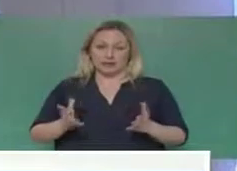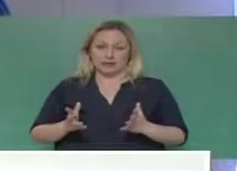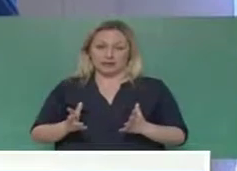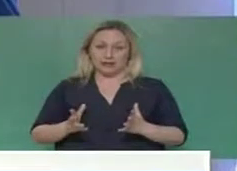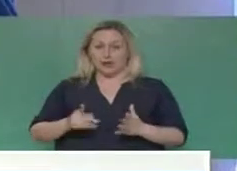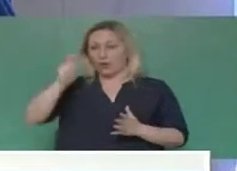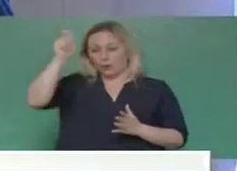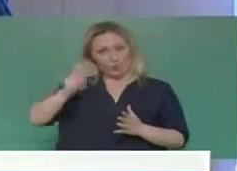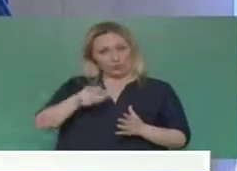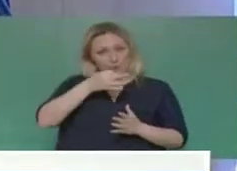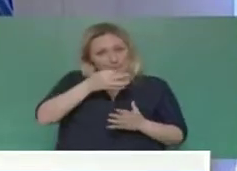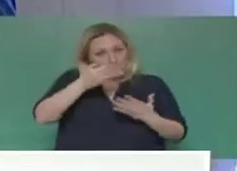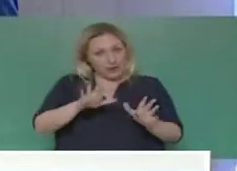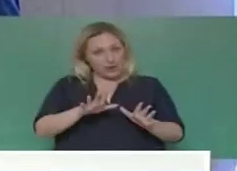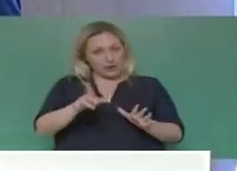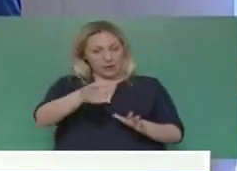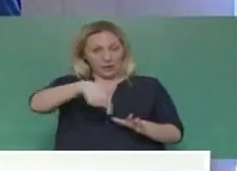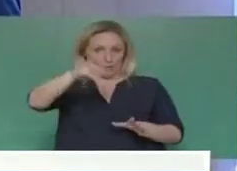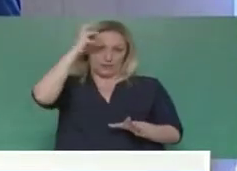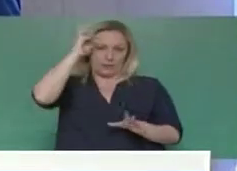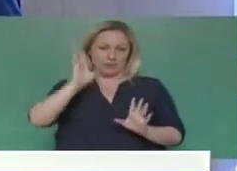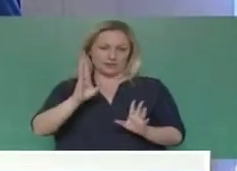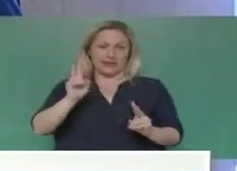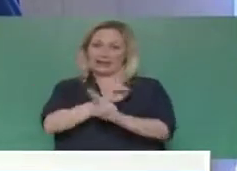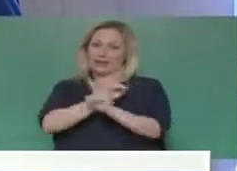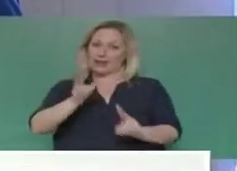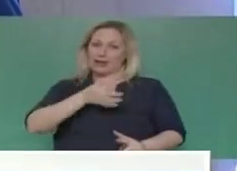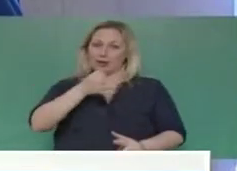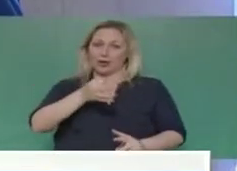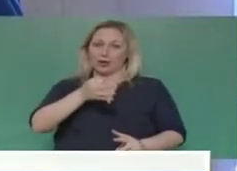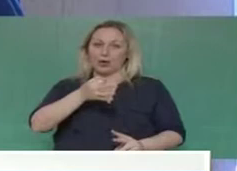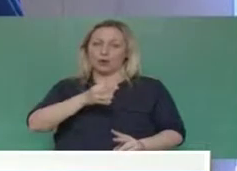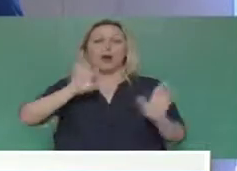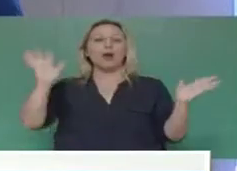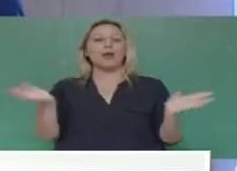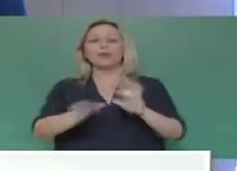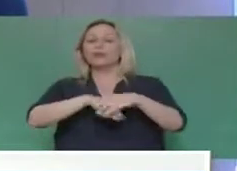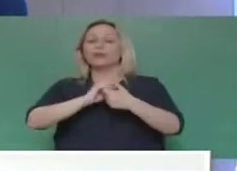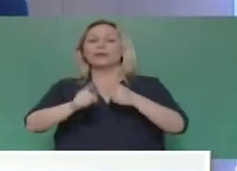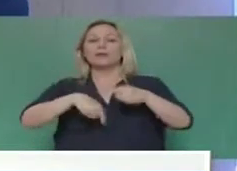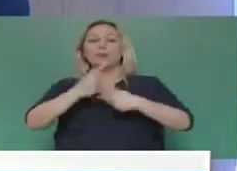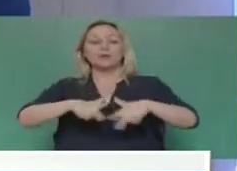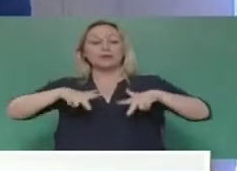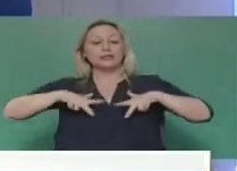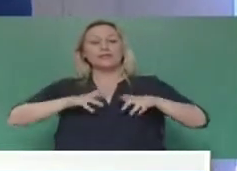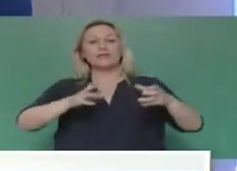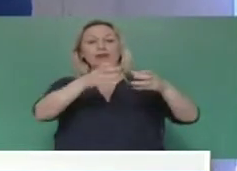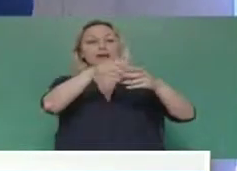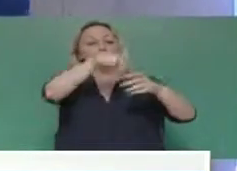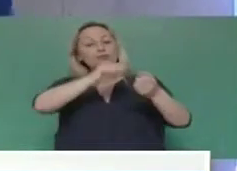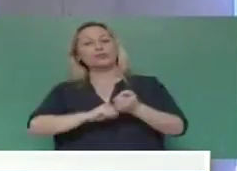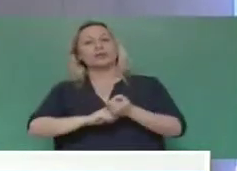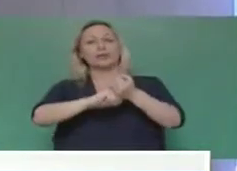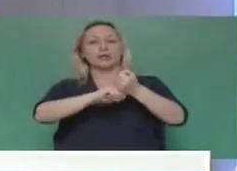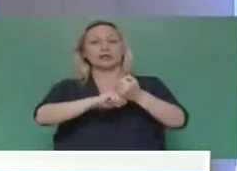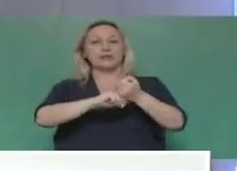έχει πει ο Δήμαρχος, έτσι, να μην ξεχνιόμαστε. Καθαρά. Είναι με τον κουβέρνο. Άρα δεν πρέπει και να τα σπάσει με την κυβέρνηση.